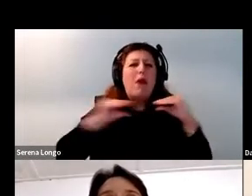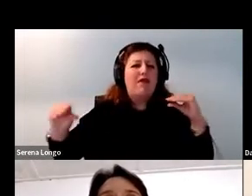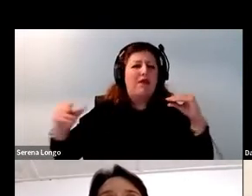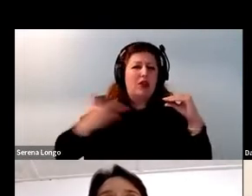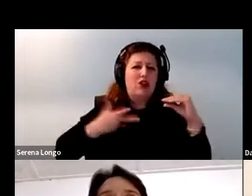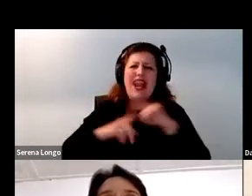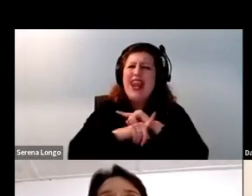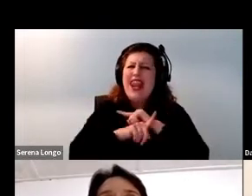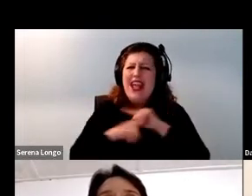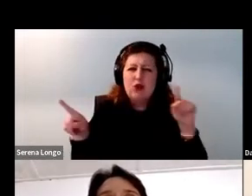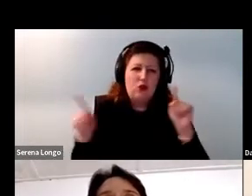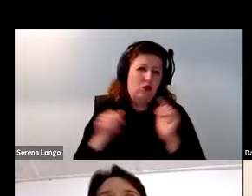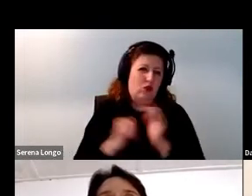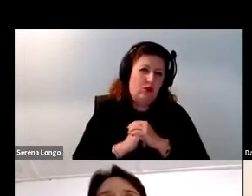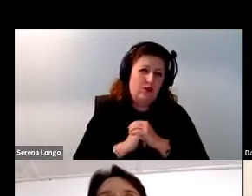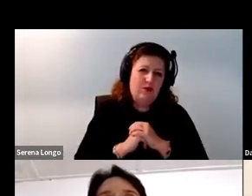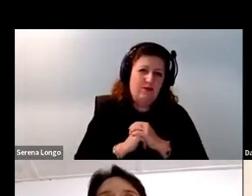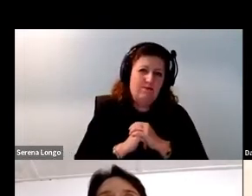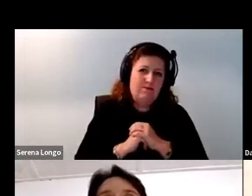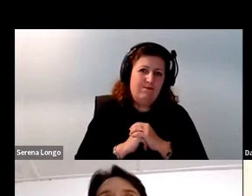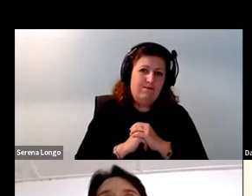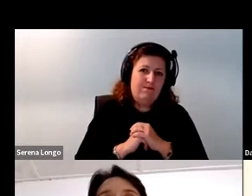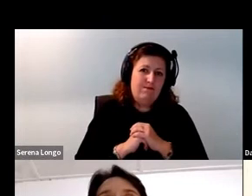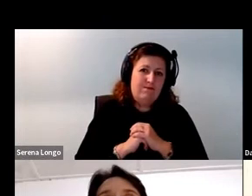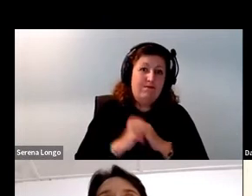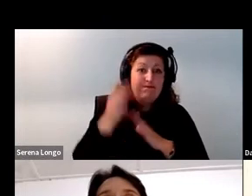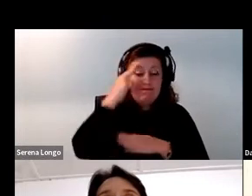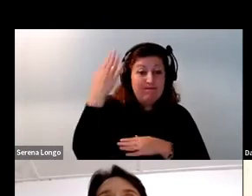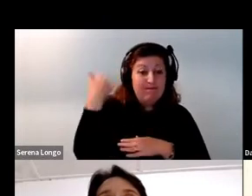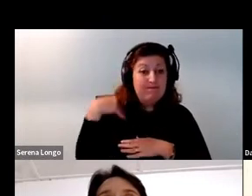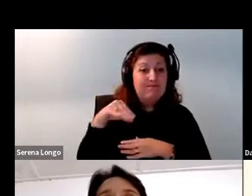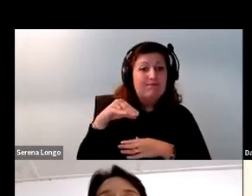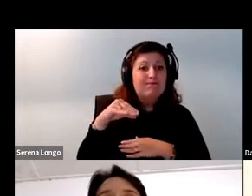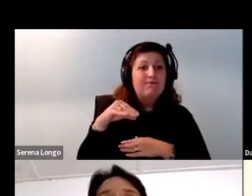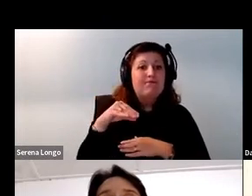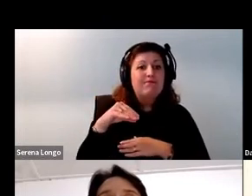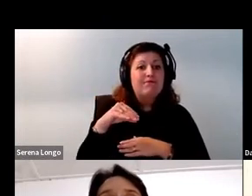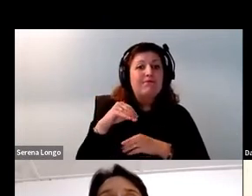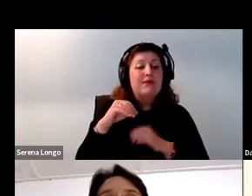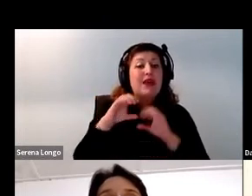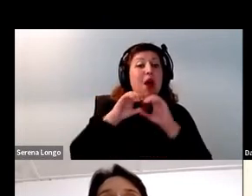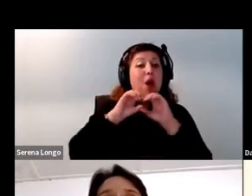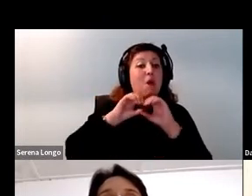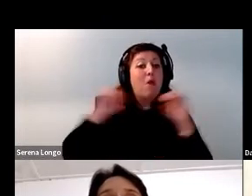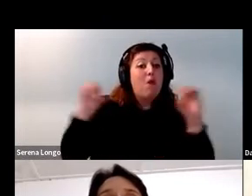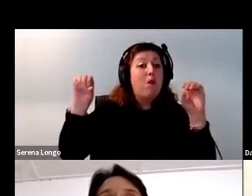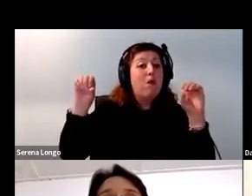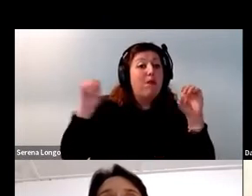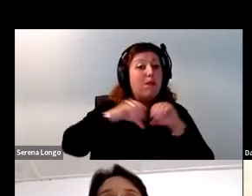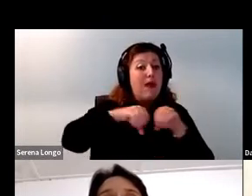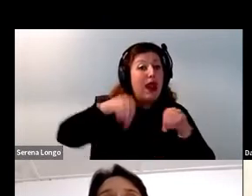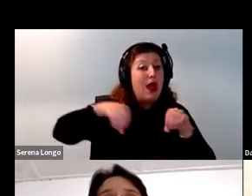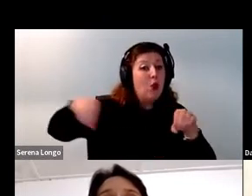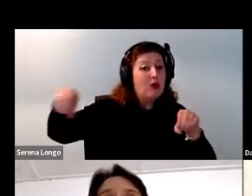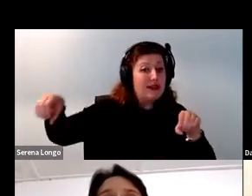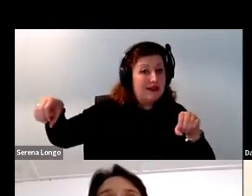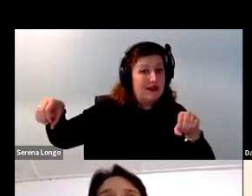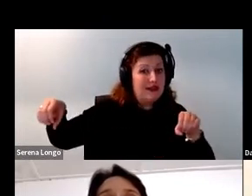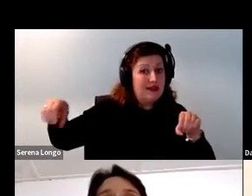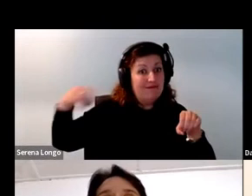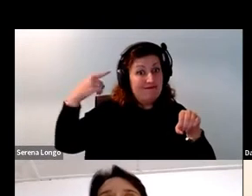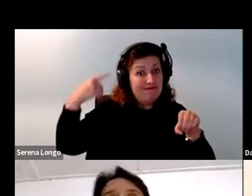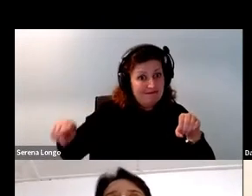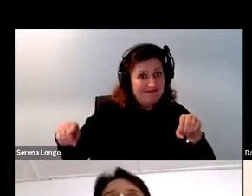mente adesso, le balaustre che abbiamo fatto a Chipera. Quello è stata una sorta di via di mezzo. Comunque, per